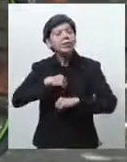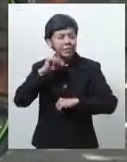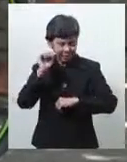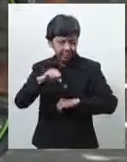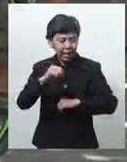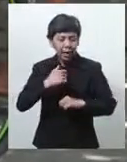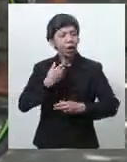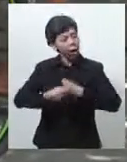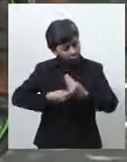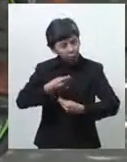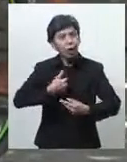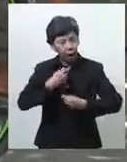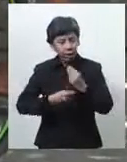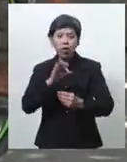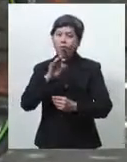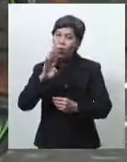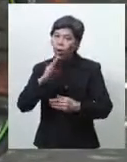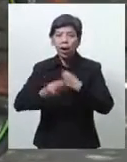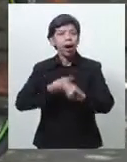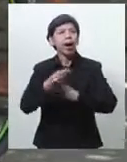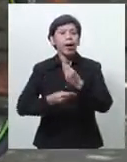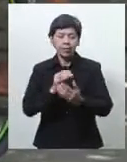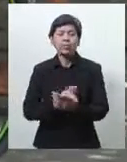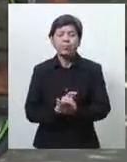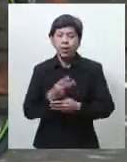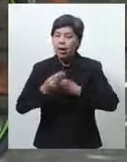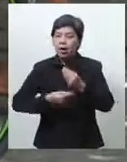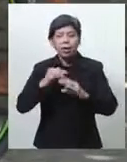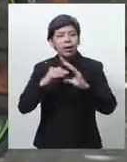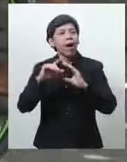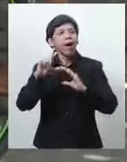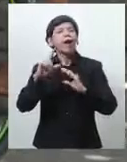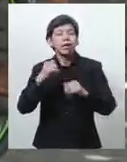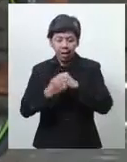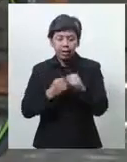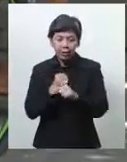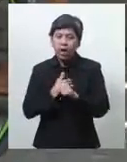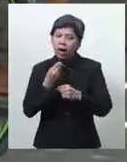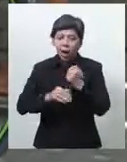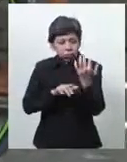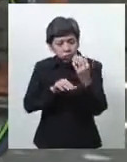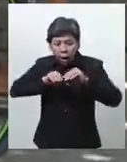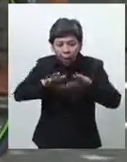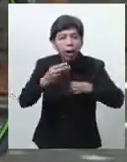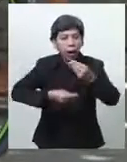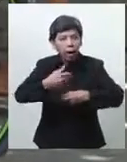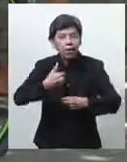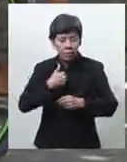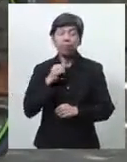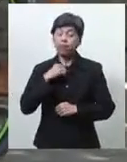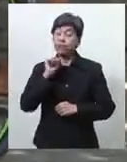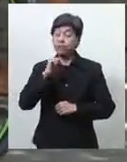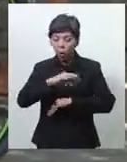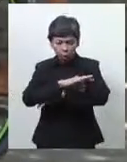ใช่ครับออกแบบก็คืองานช่วยขายช่วยอะไรเงี้ยขายใน Facebook ขายอะไรเงี้ยคือการขาย ขายทางออนไลน์ครับผมประมาณน ี้ก็คือนอกจากออกแบบแล้วก็ช่วยเข